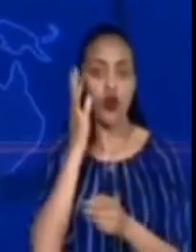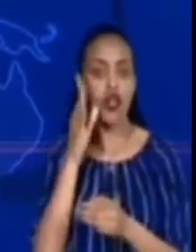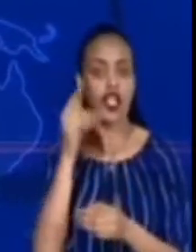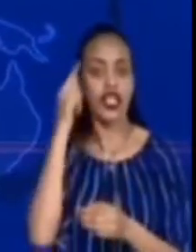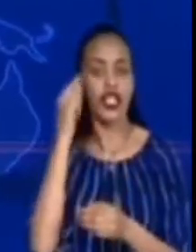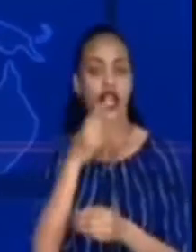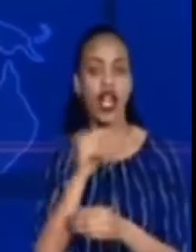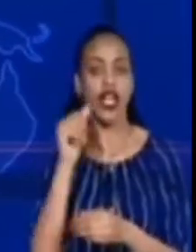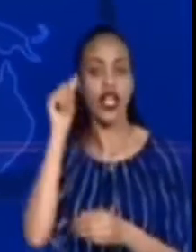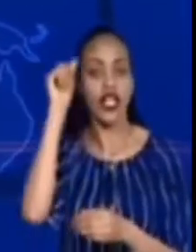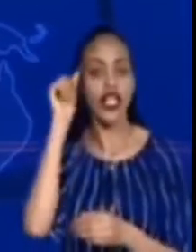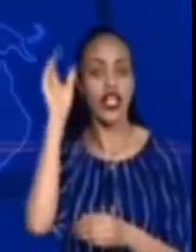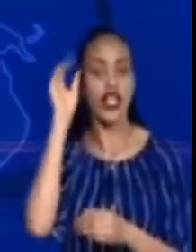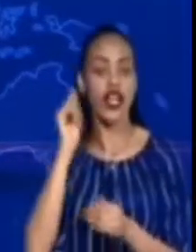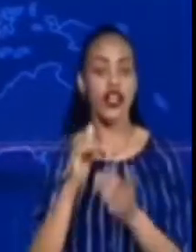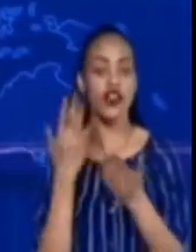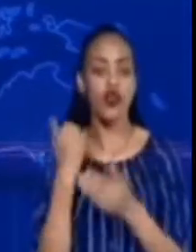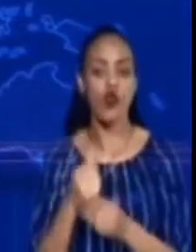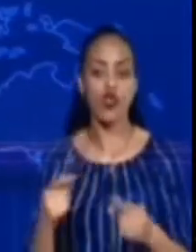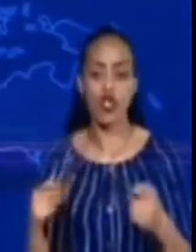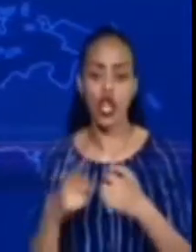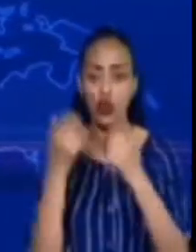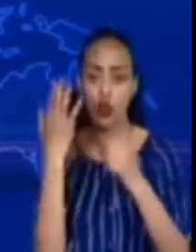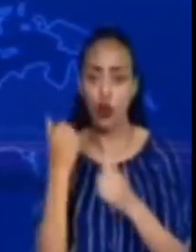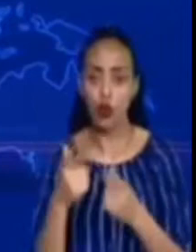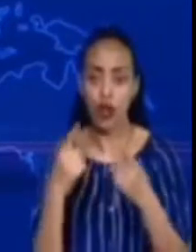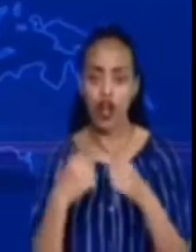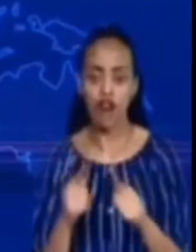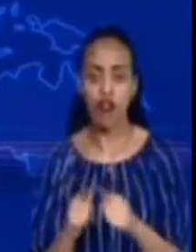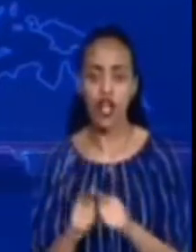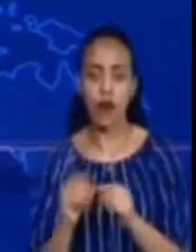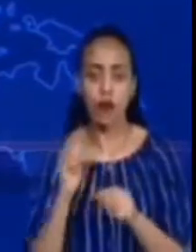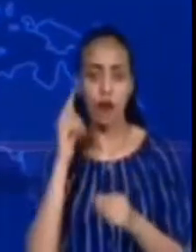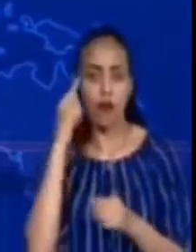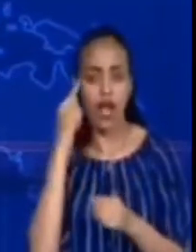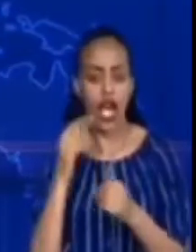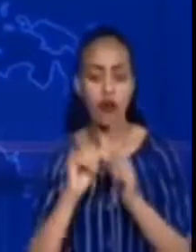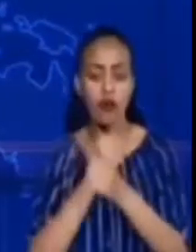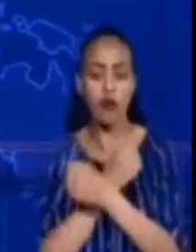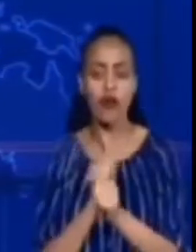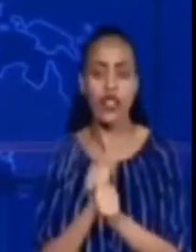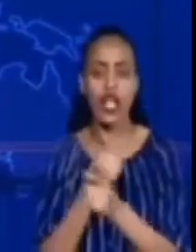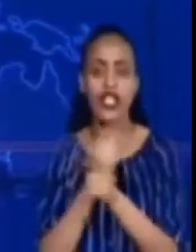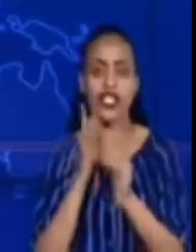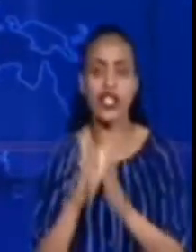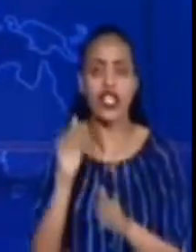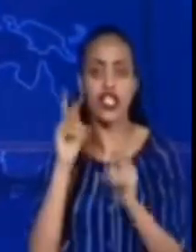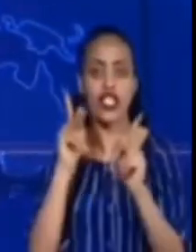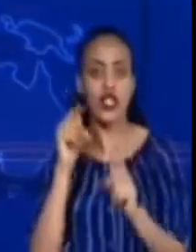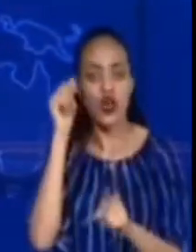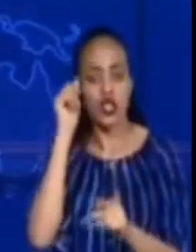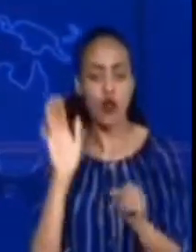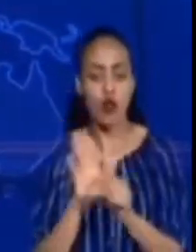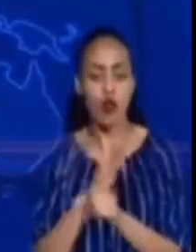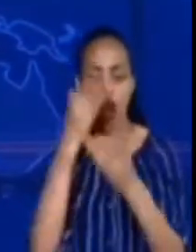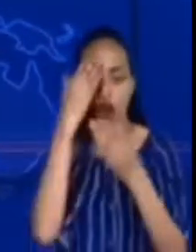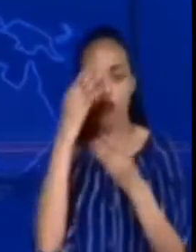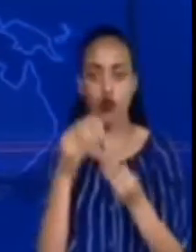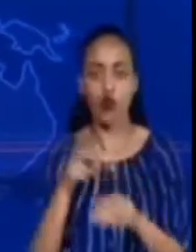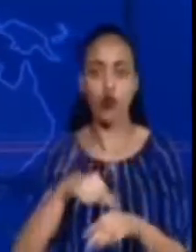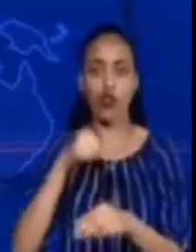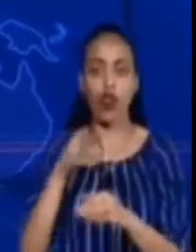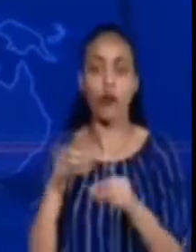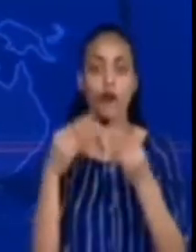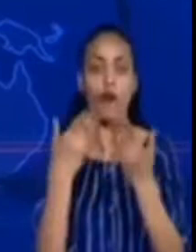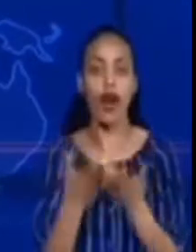ዘመድኩን የጀበሉን ስም ሲጠራ የአህመድ ዲንን ጀበል ስም ሲጠራ ላሽ ብሎ ጠፍቶብን ነበር ዘመድኩን ወይኔ